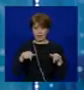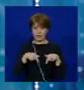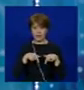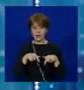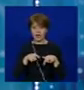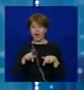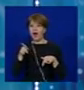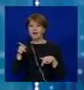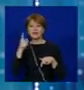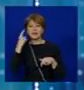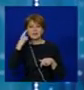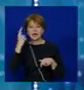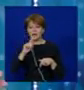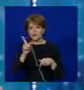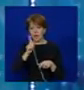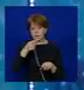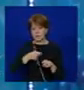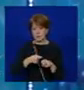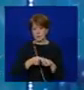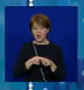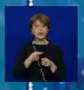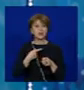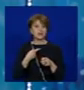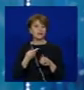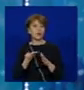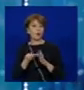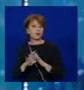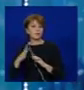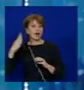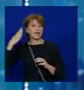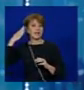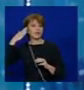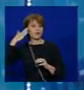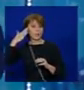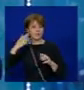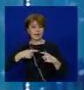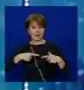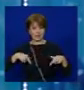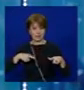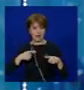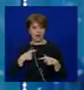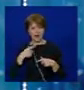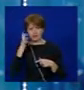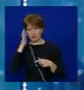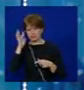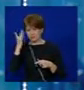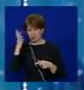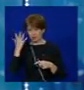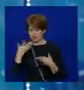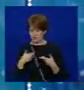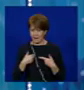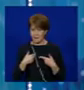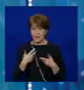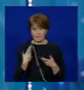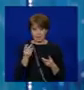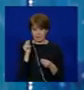да бъде съставен и че ще се отиде на служебен кабинет. Ето ви го първото доказателство. А ние будалите, даже, бяхме